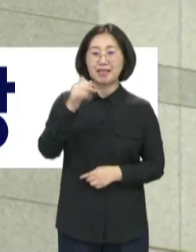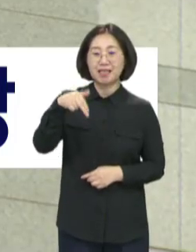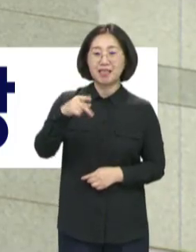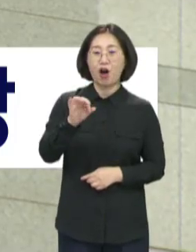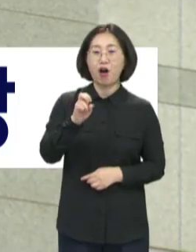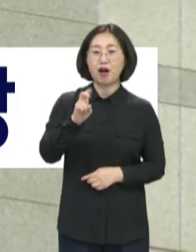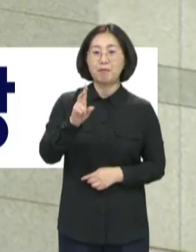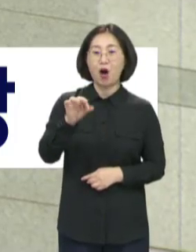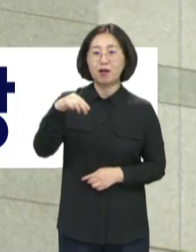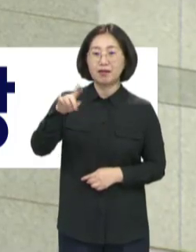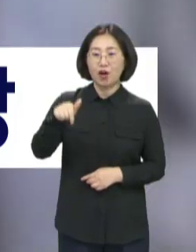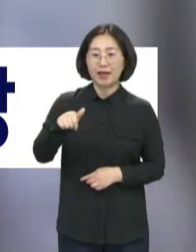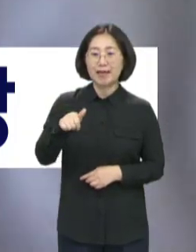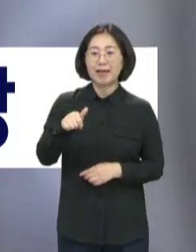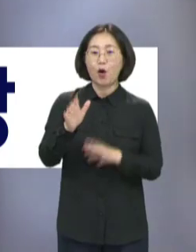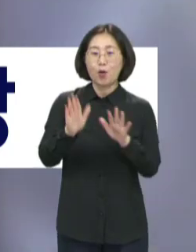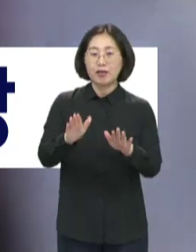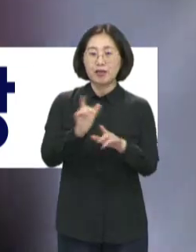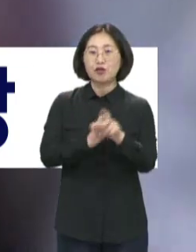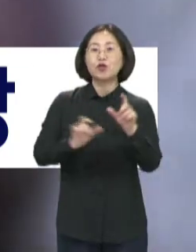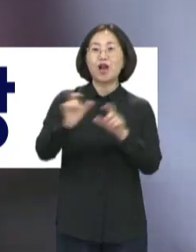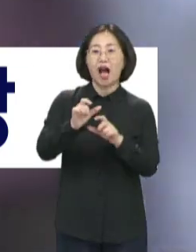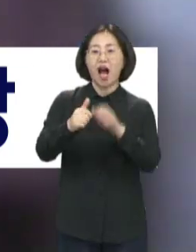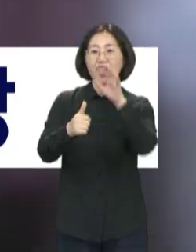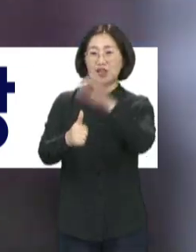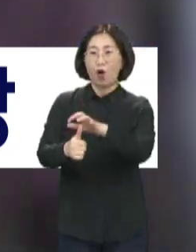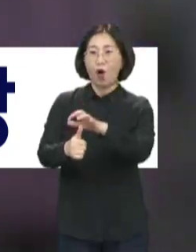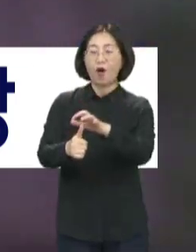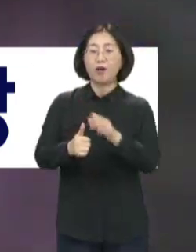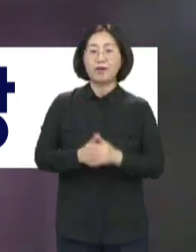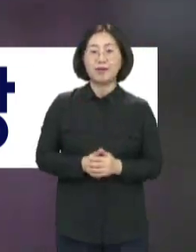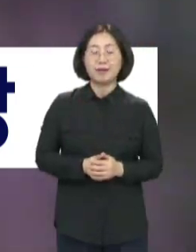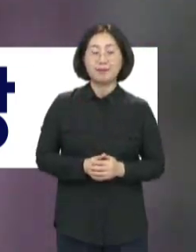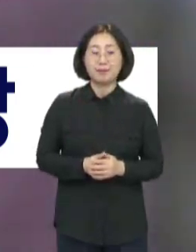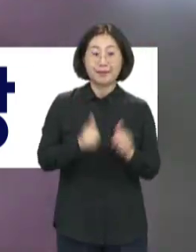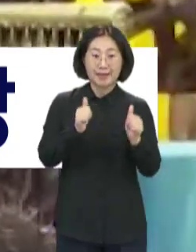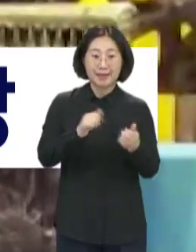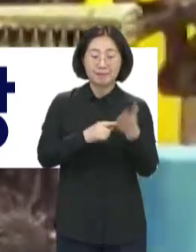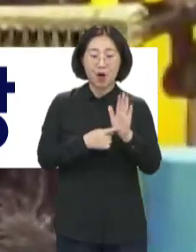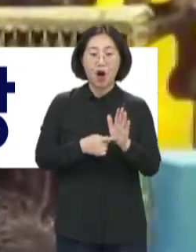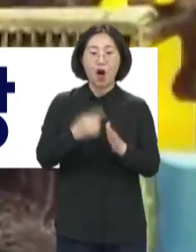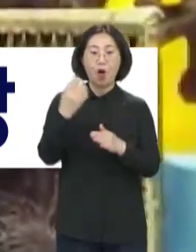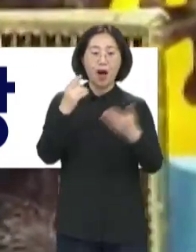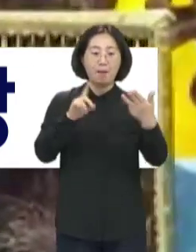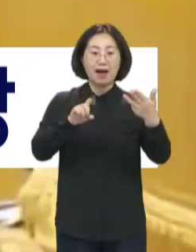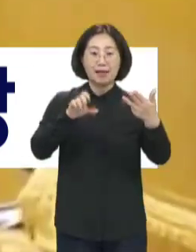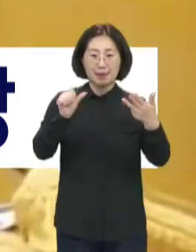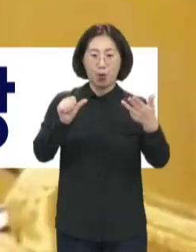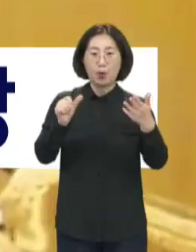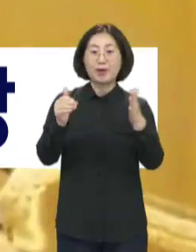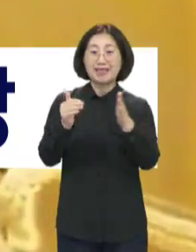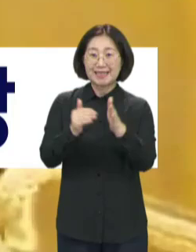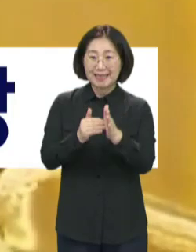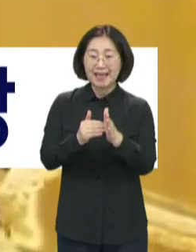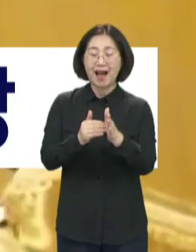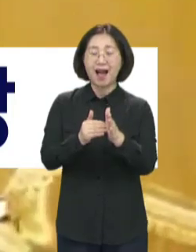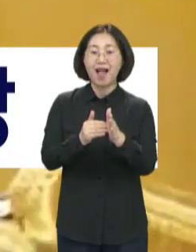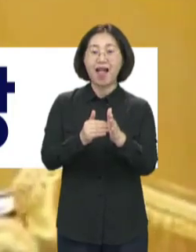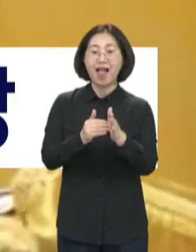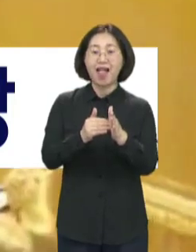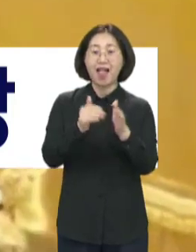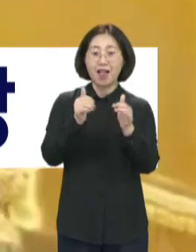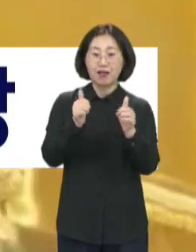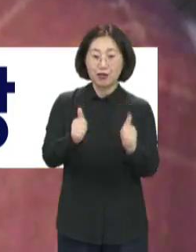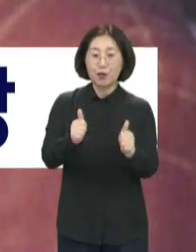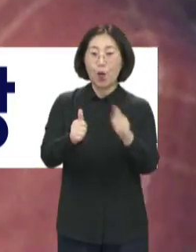씨가 오늘 추가 구속됐습니다. 대전지법 형사 11부는 당초 오는 15일 만료될 예정이던 정 씨의 항소심